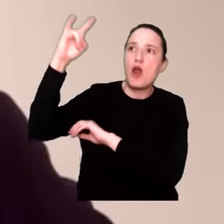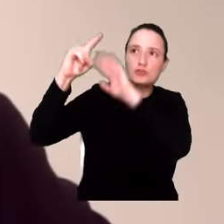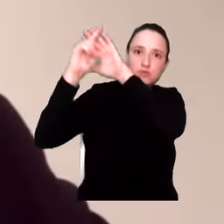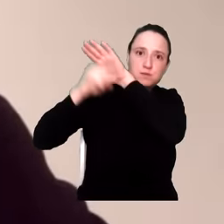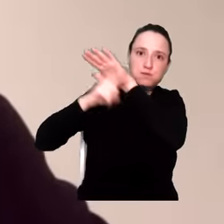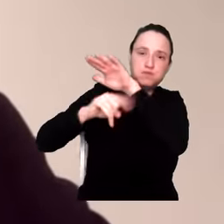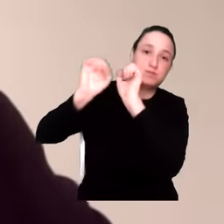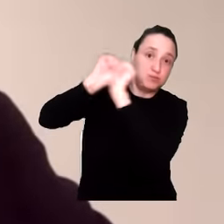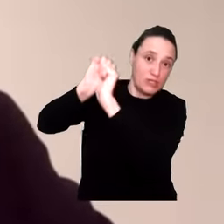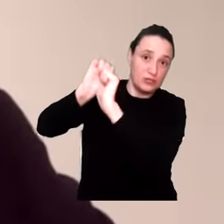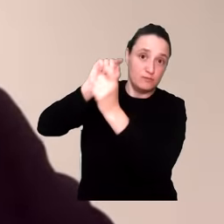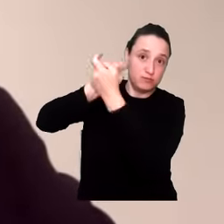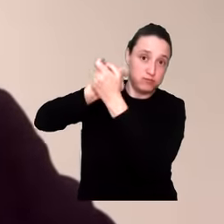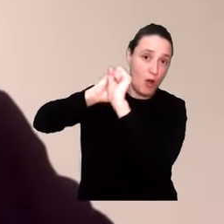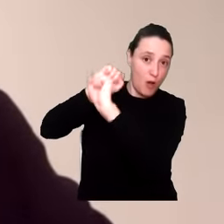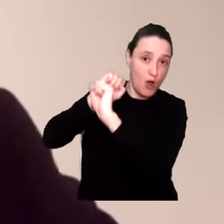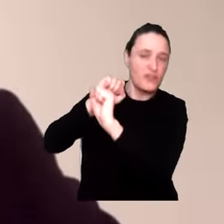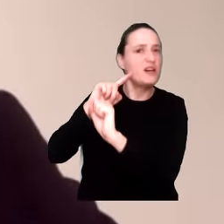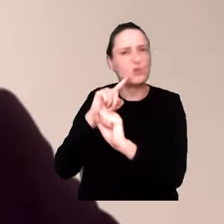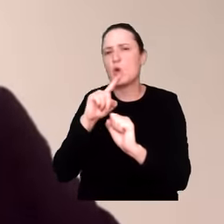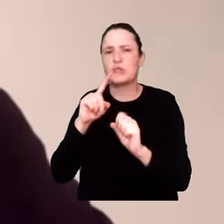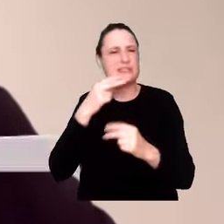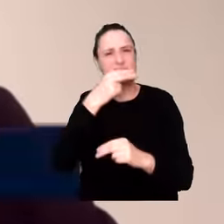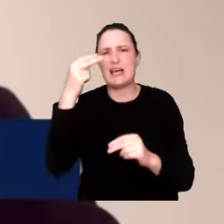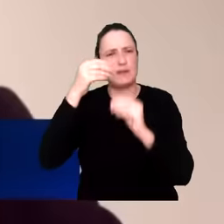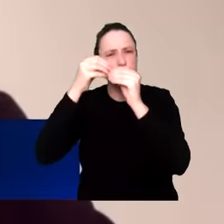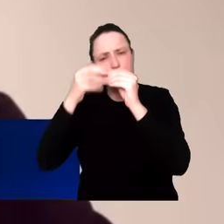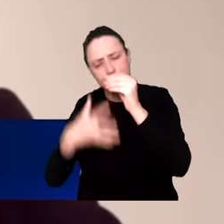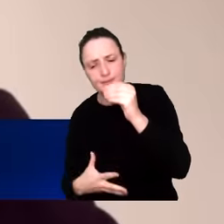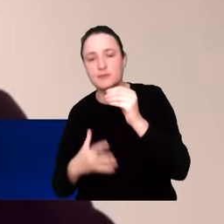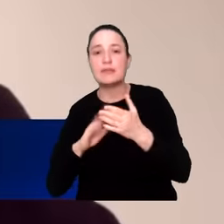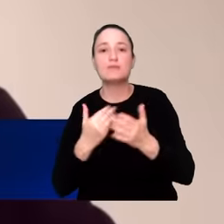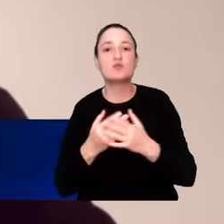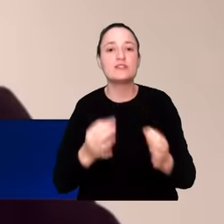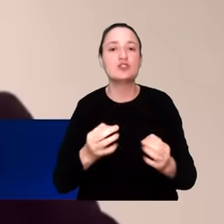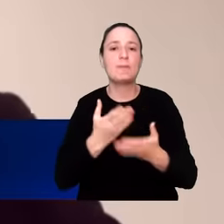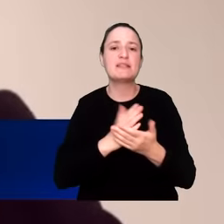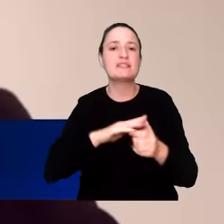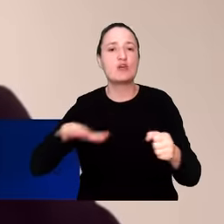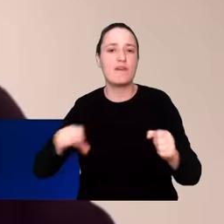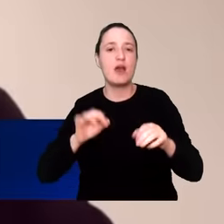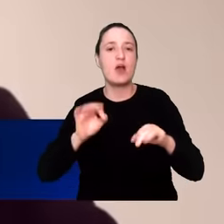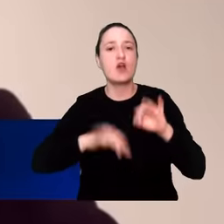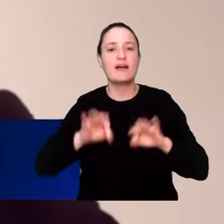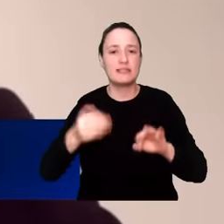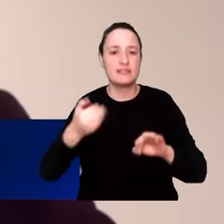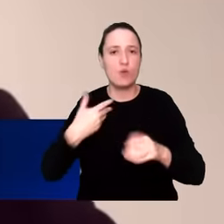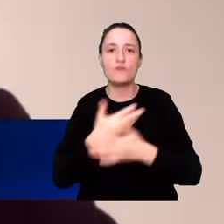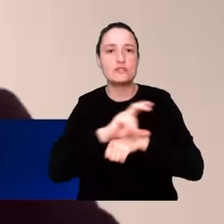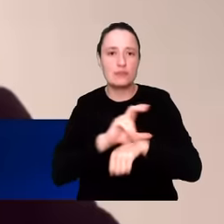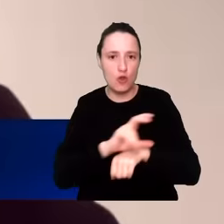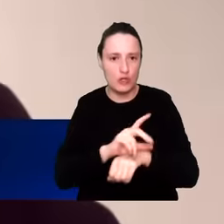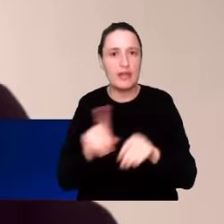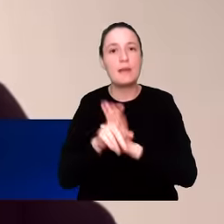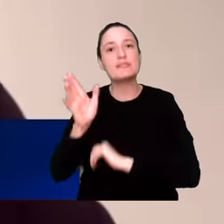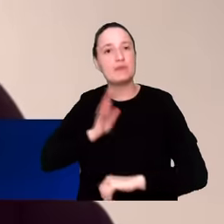bo na przykład dzisiaj była konferencja, międzynarodowa konferencja nowoczesne technologie dla bezpieczeństwa